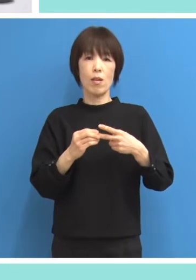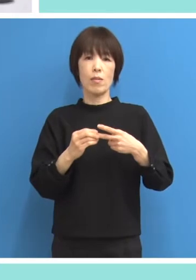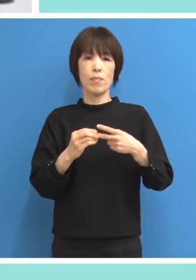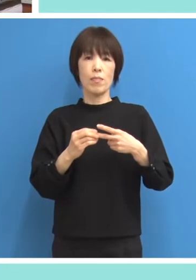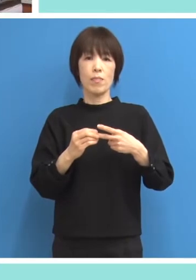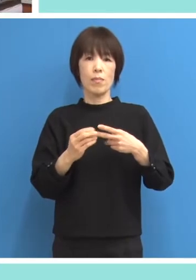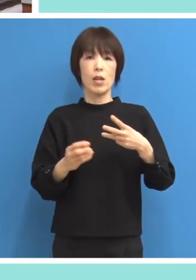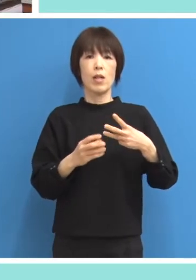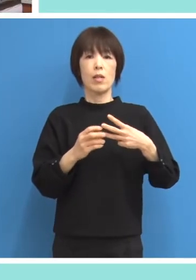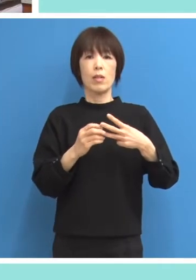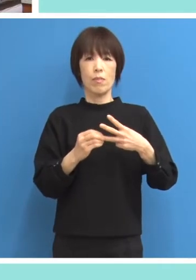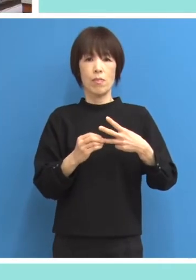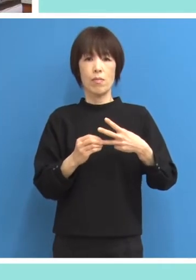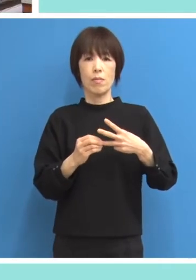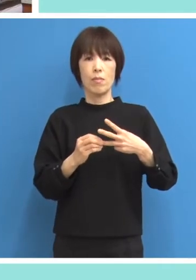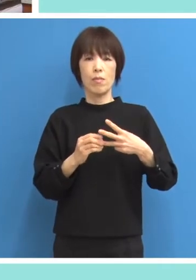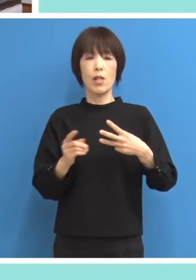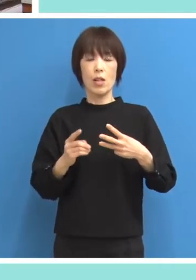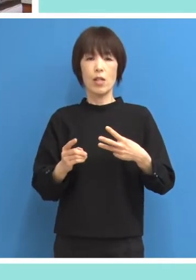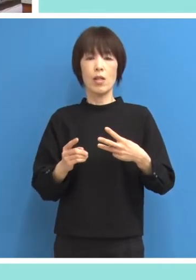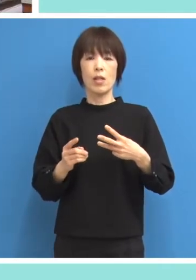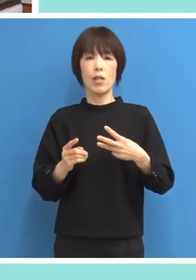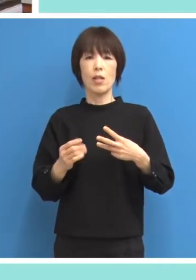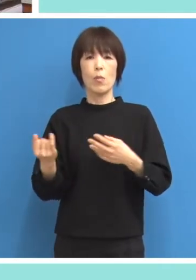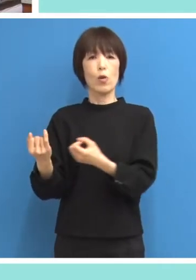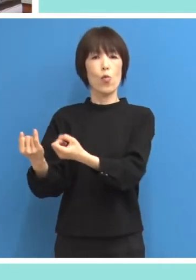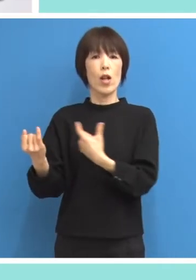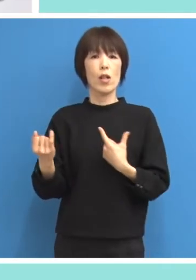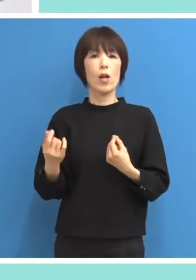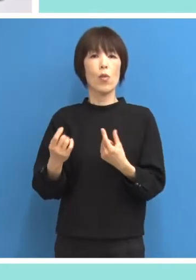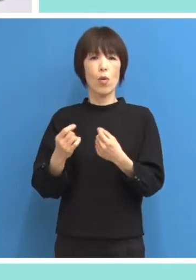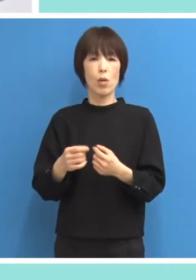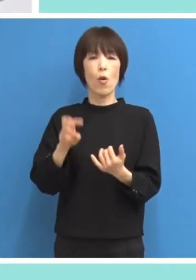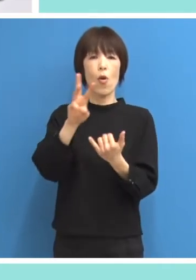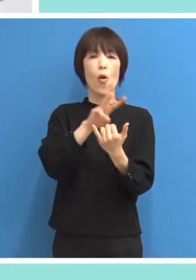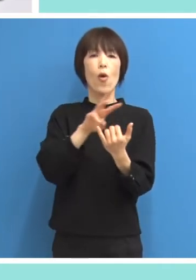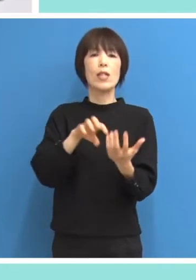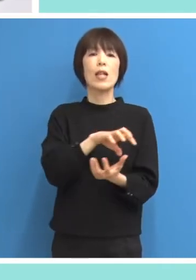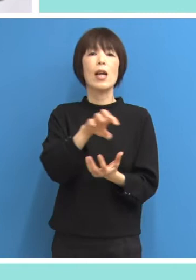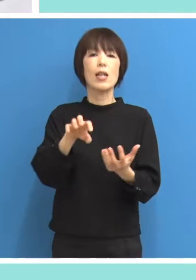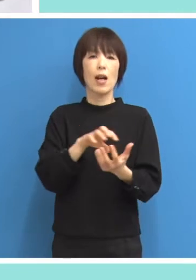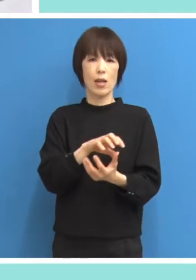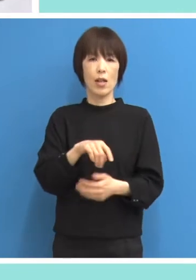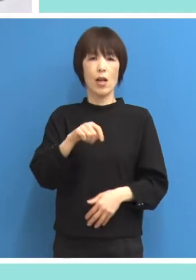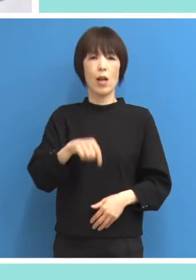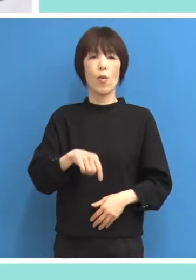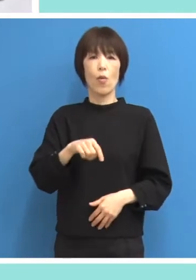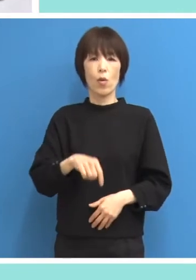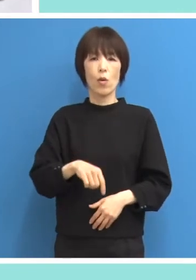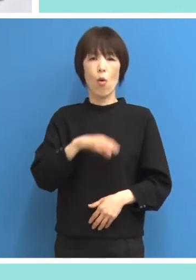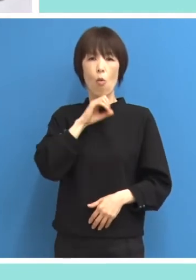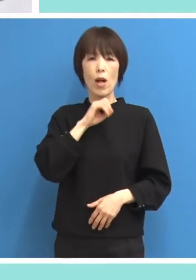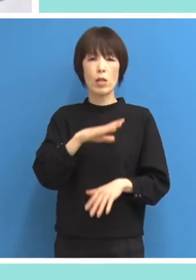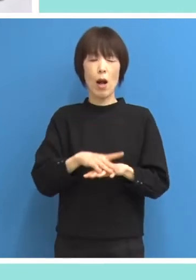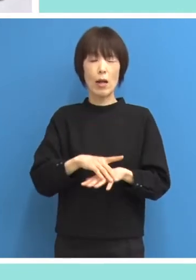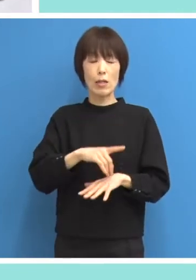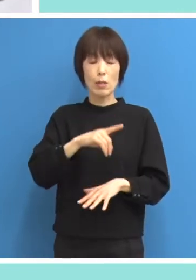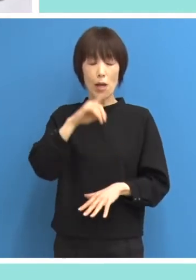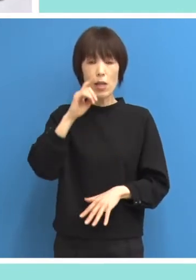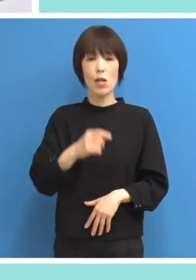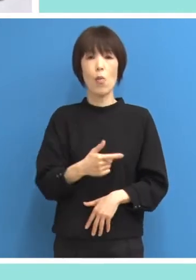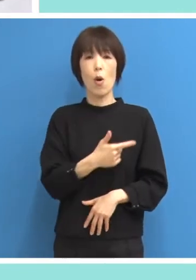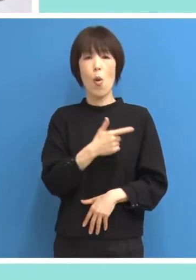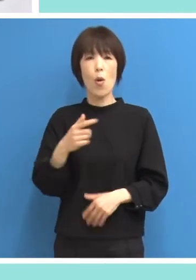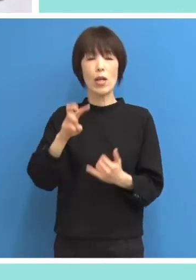。もう一つは先ほど久保さんからもありましたけど、災害、これは大村市歴史史上始まって以来